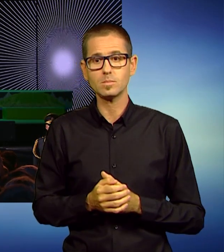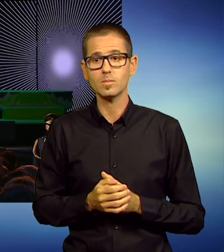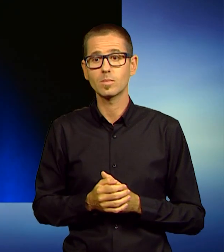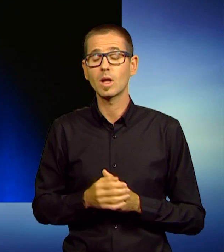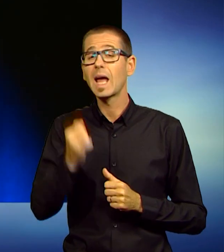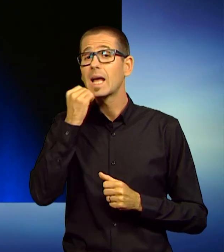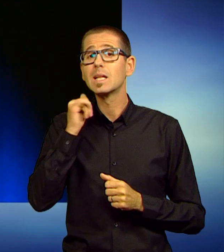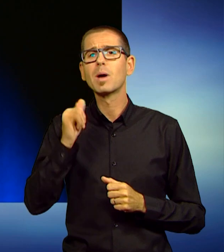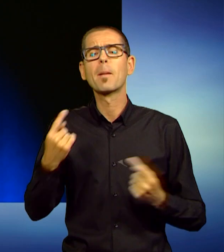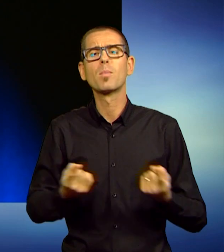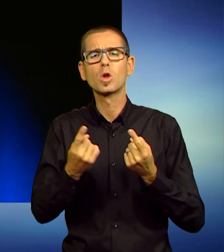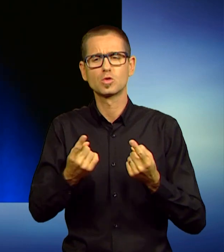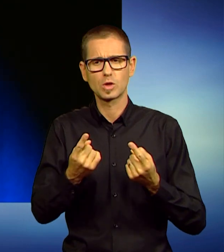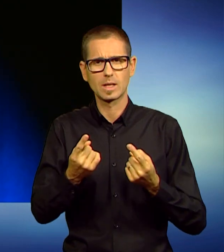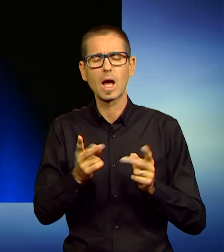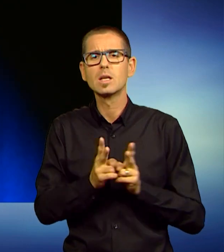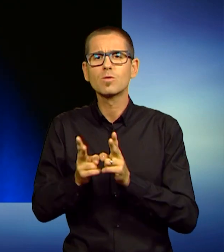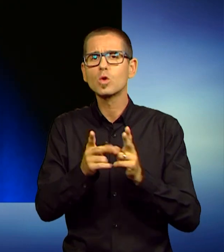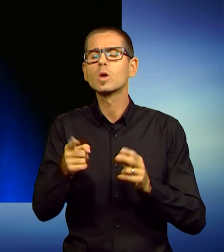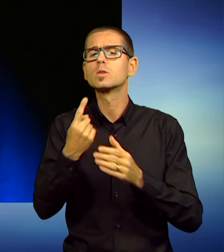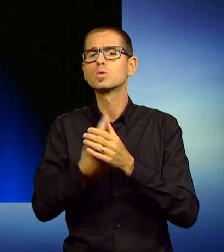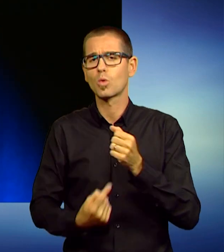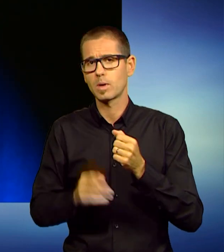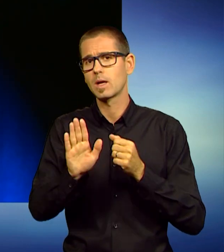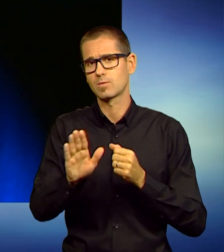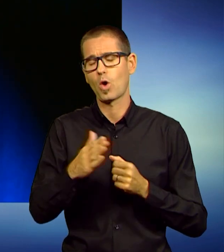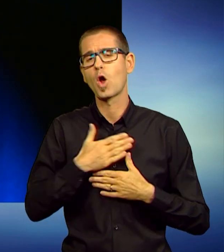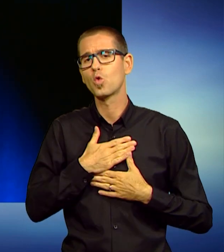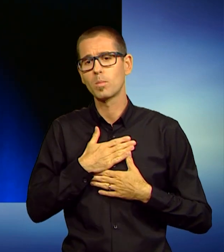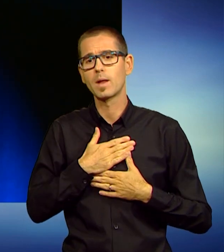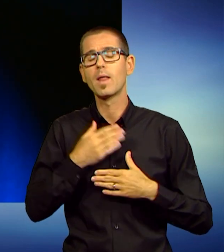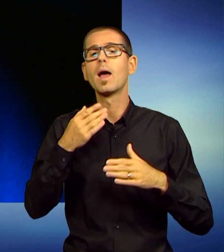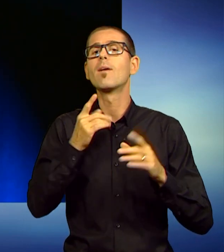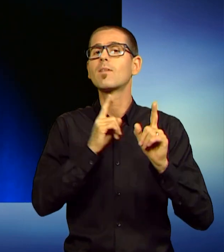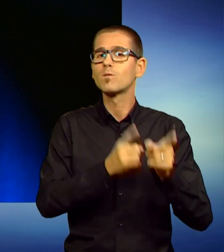Intima je bolečina svojcev, ki so izgubili svoje ljubljene v vojni ali po njej.